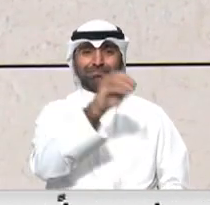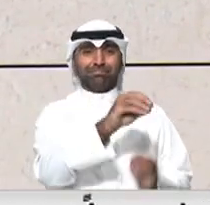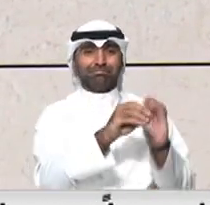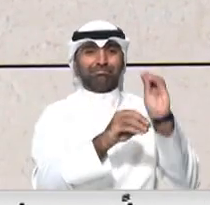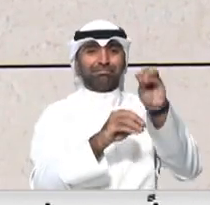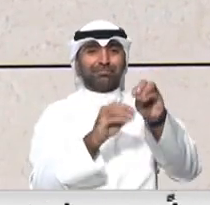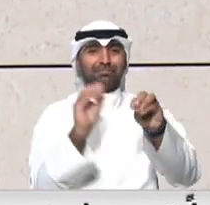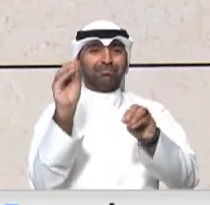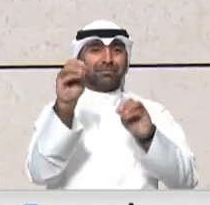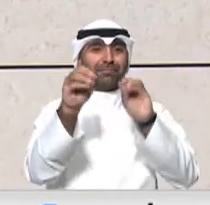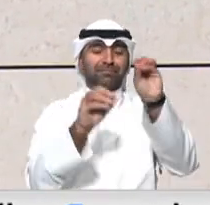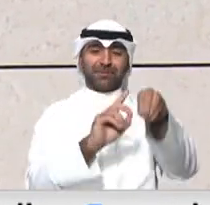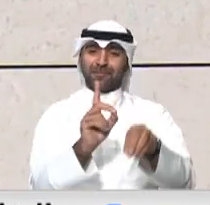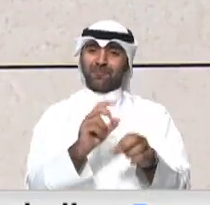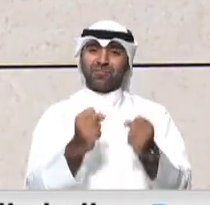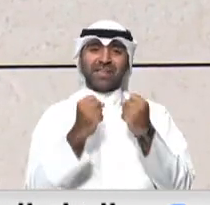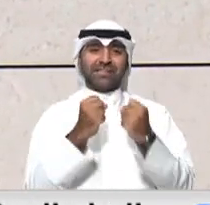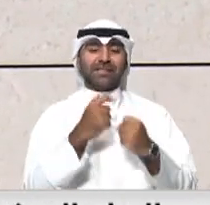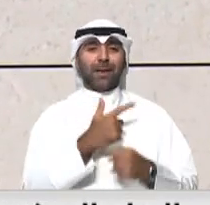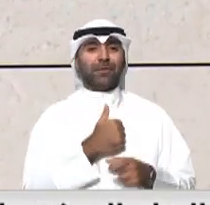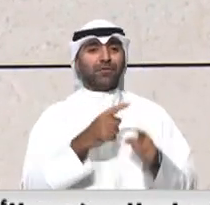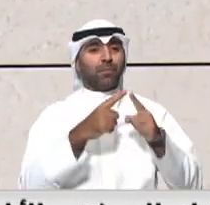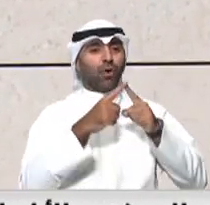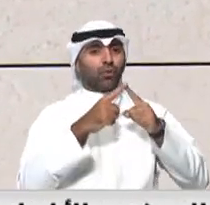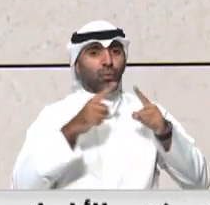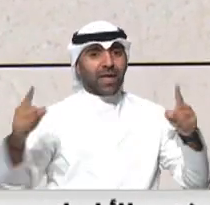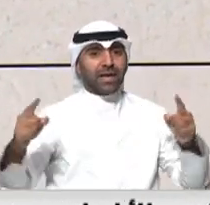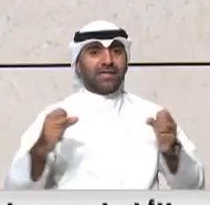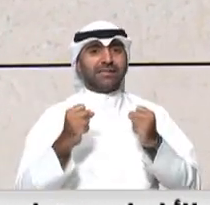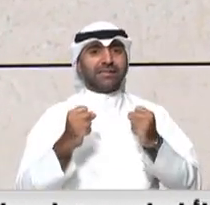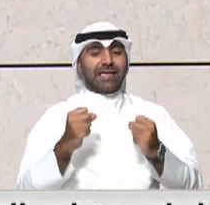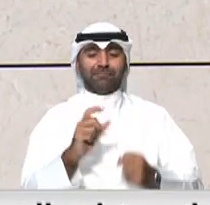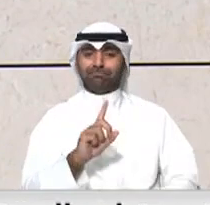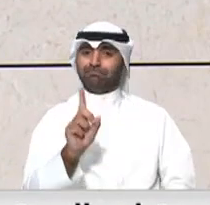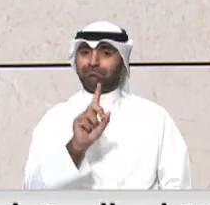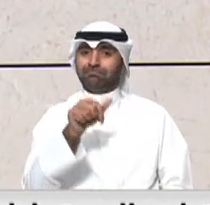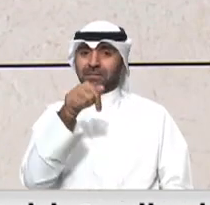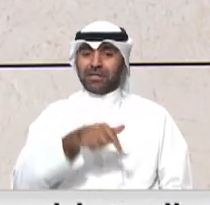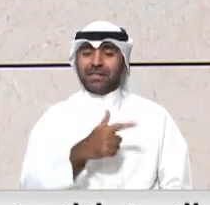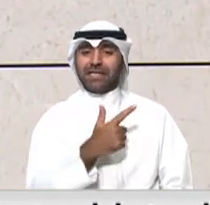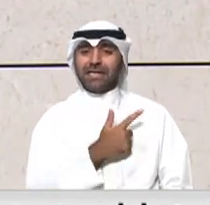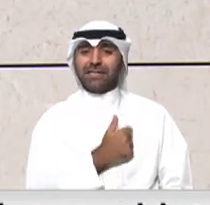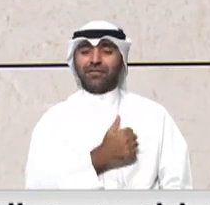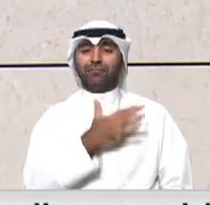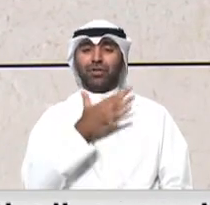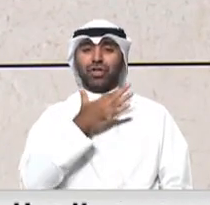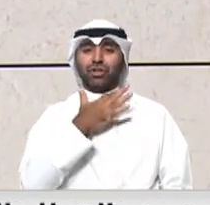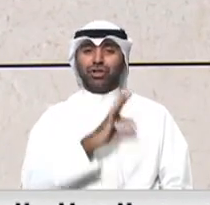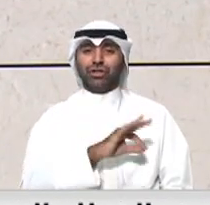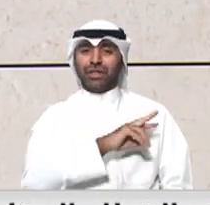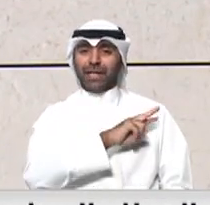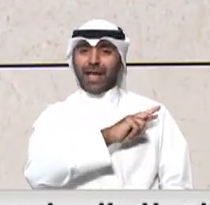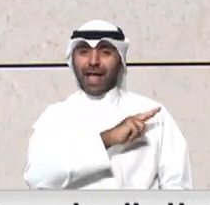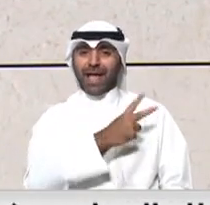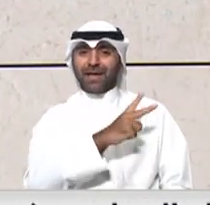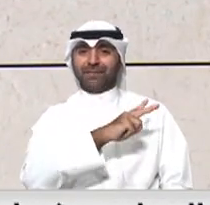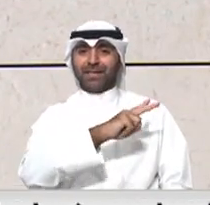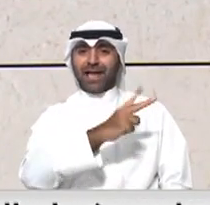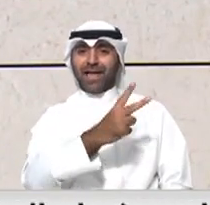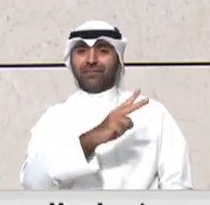معه الوصول للمناطق عبر التطبيقات المختلفة. هناك مناطق جديدة استحدثت وهناك نمط هام لابد